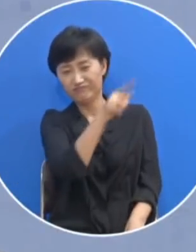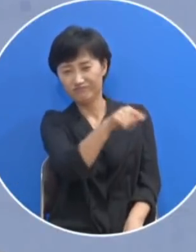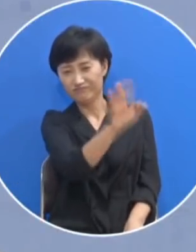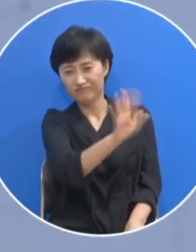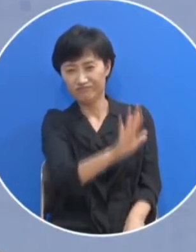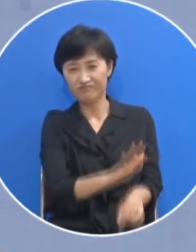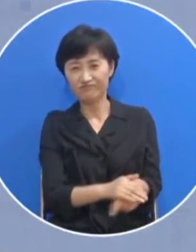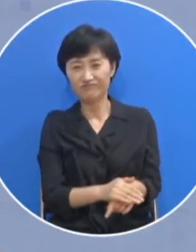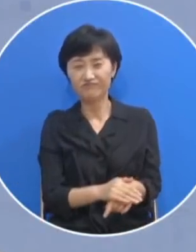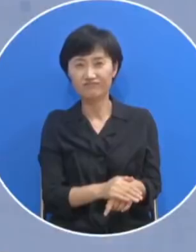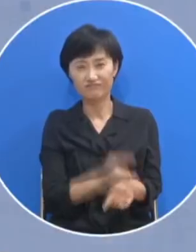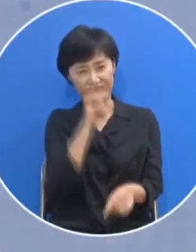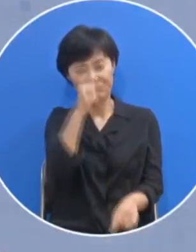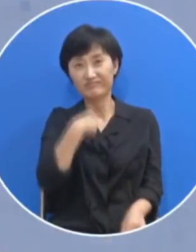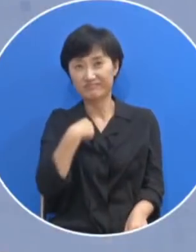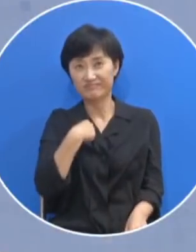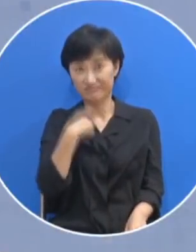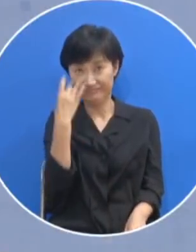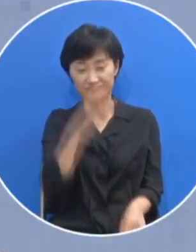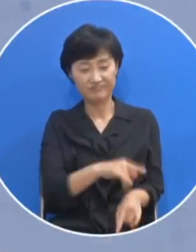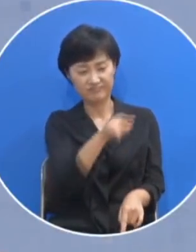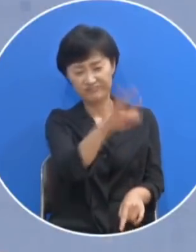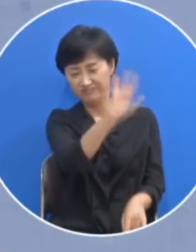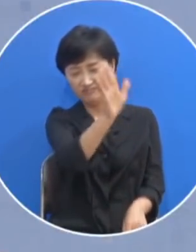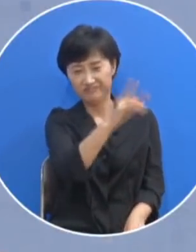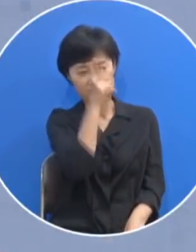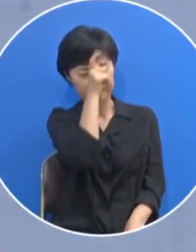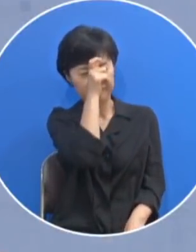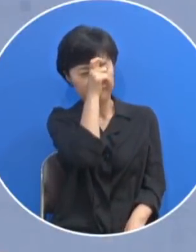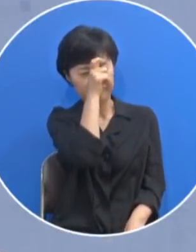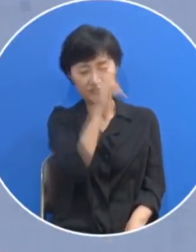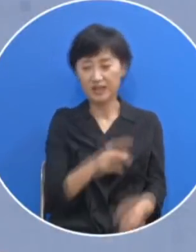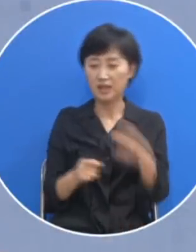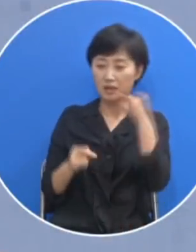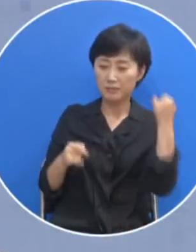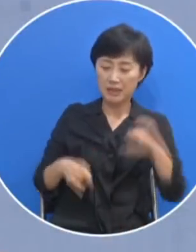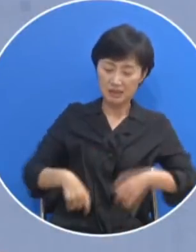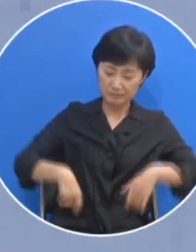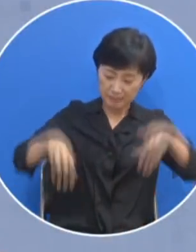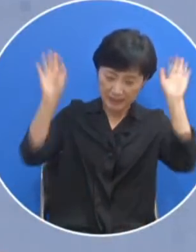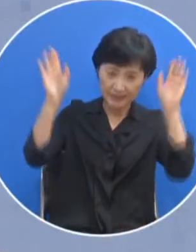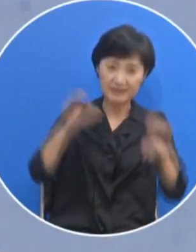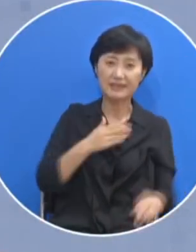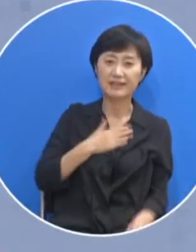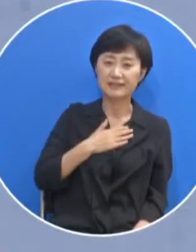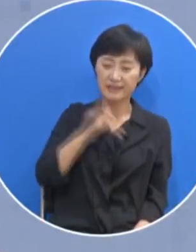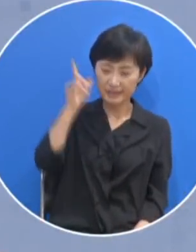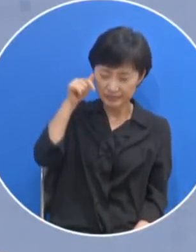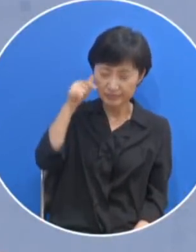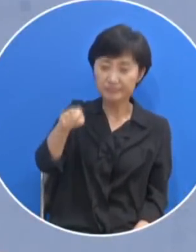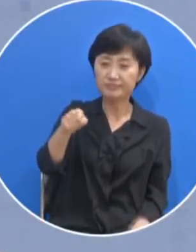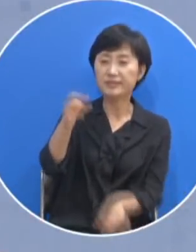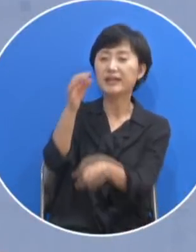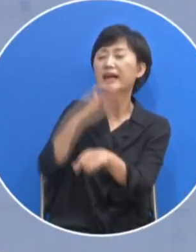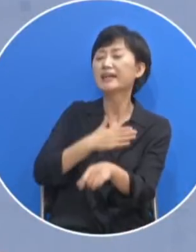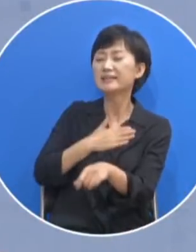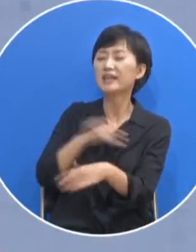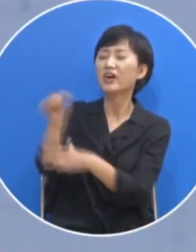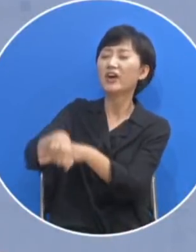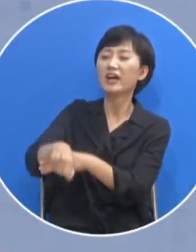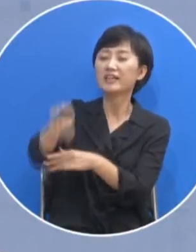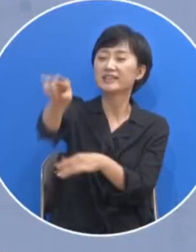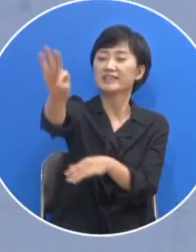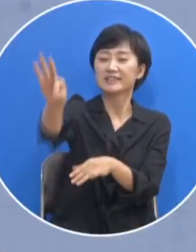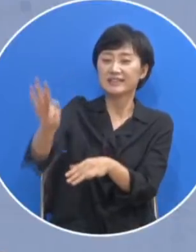회담 어서 이리 그동안 4 나 차 밭이 있어서 알아봄 빠이 요렇게 갈 수 없이 4 중 3 아들 한도 초